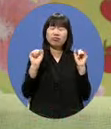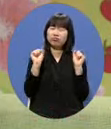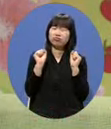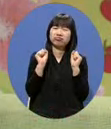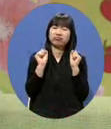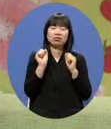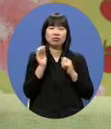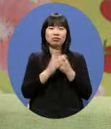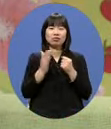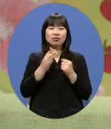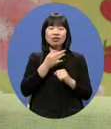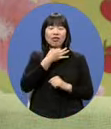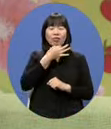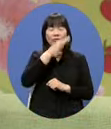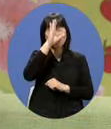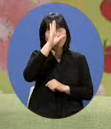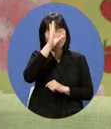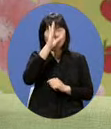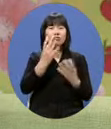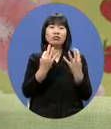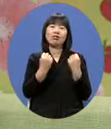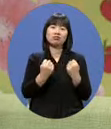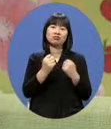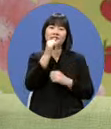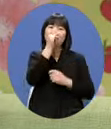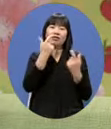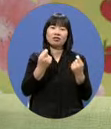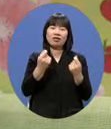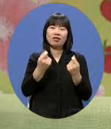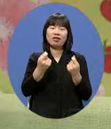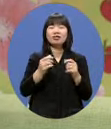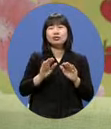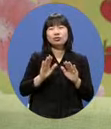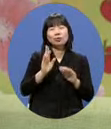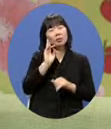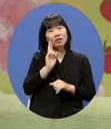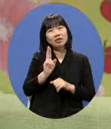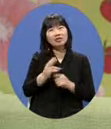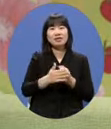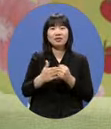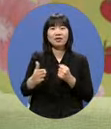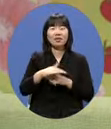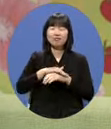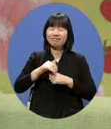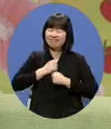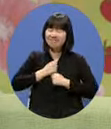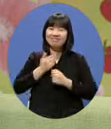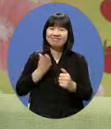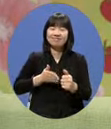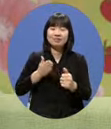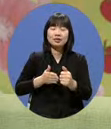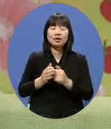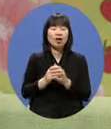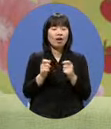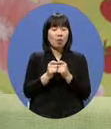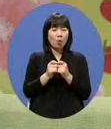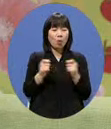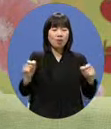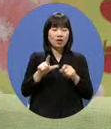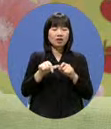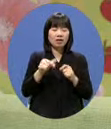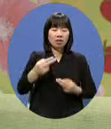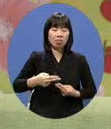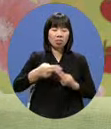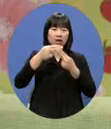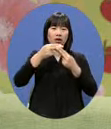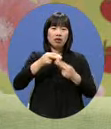이번 감기 정말 지독 하더라고요 감기 조심하시기 바랍니다 아 오랫동안 자기의 감정을 누군가로부터 잘 이해받고